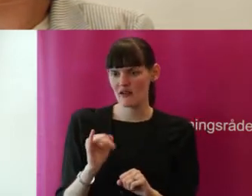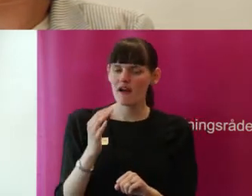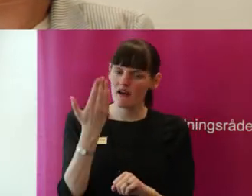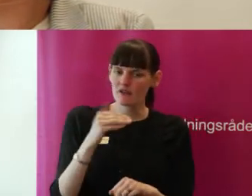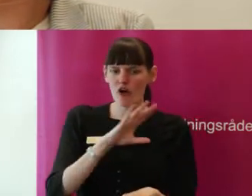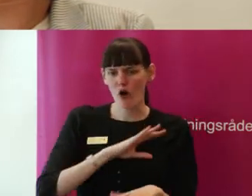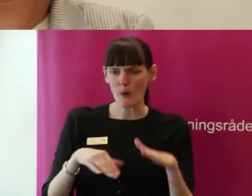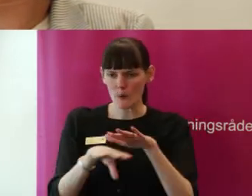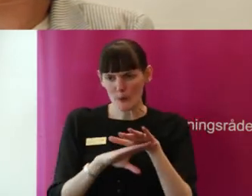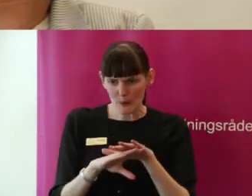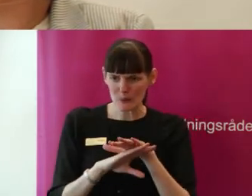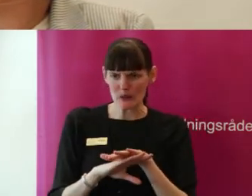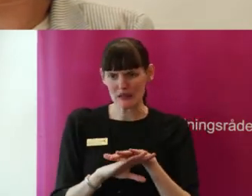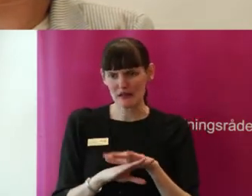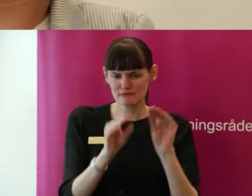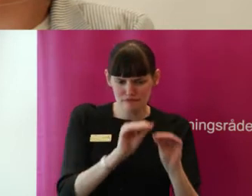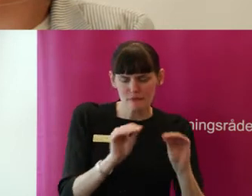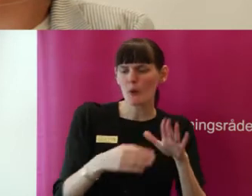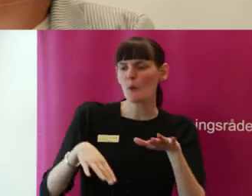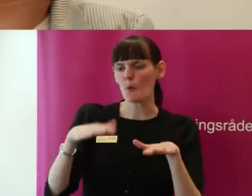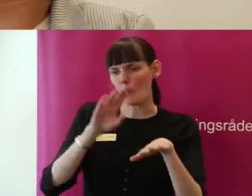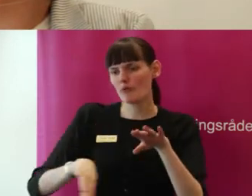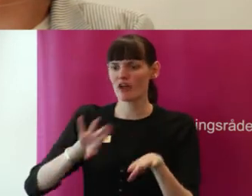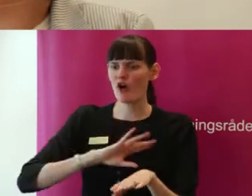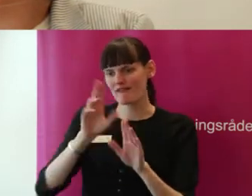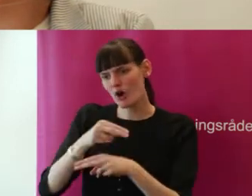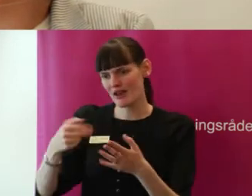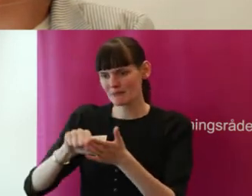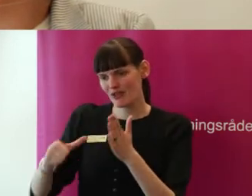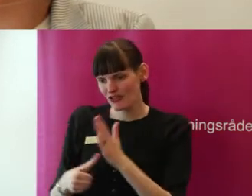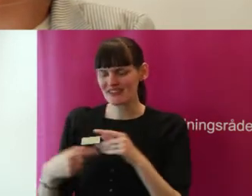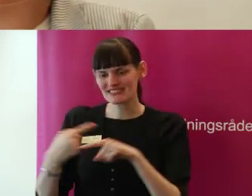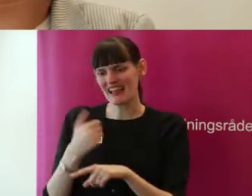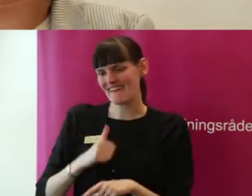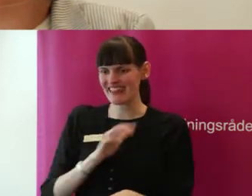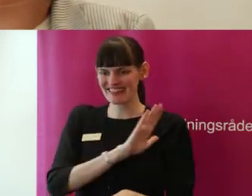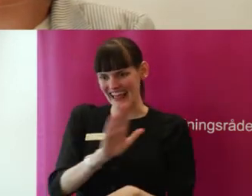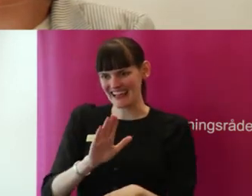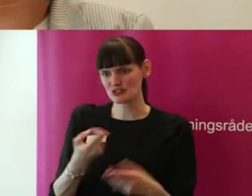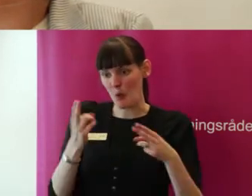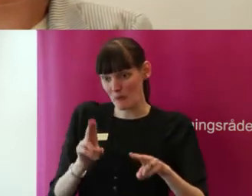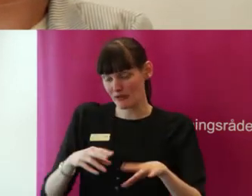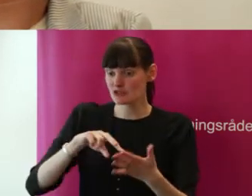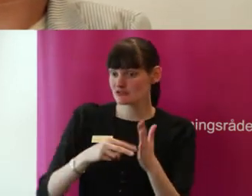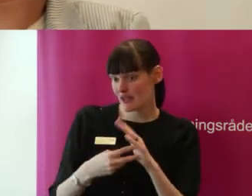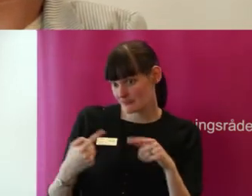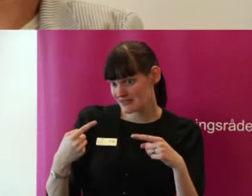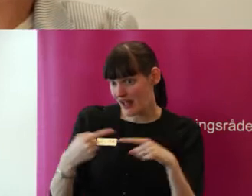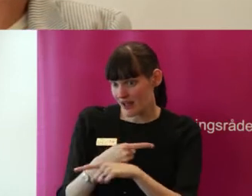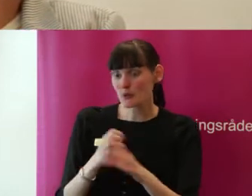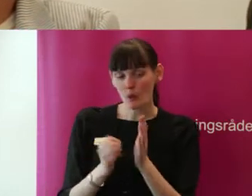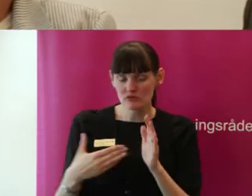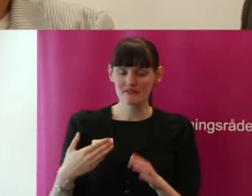att gå in i det formella betygssystemet. Utan gå på sitt eget omdömesystem. Därför vi vet ju att det är